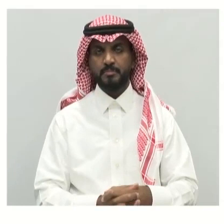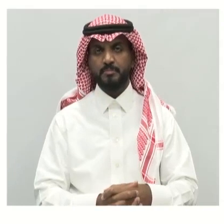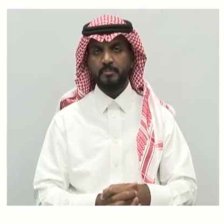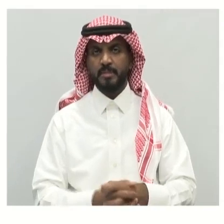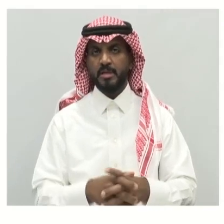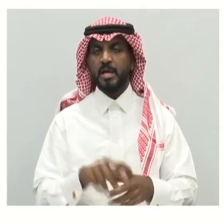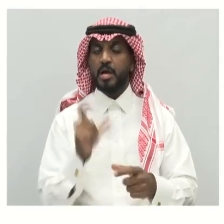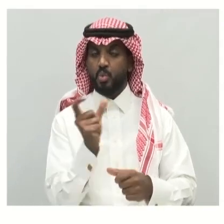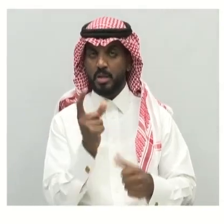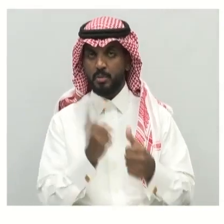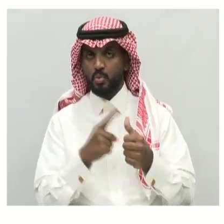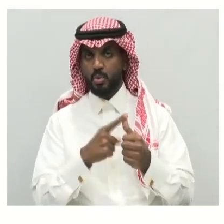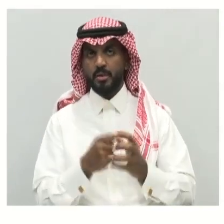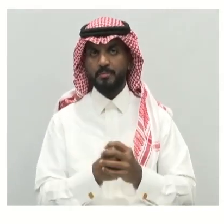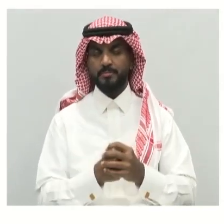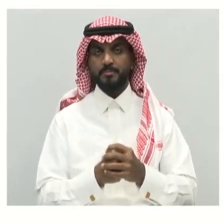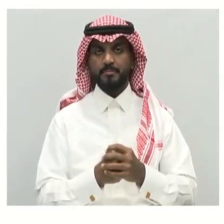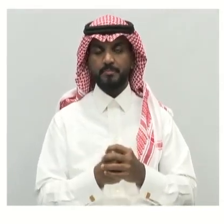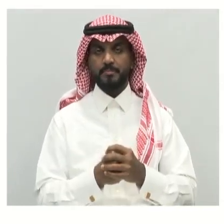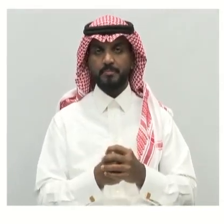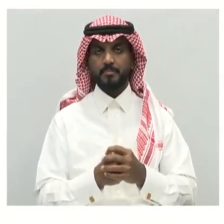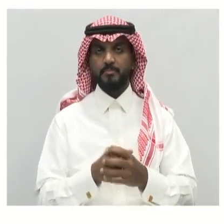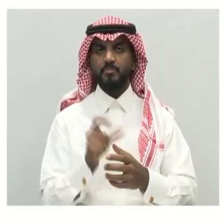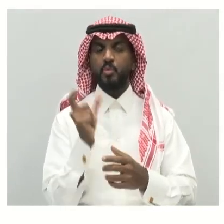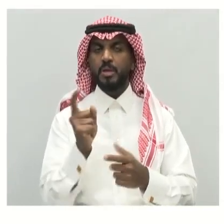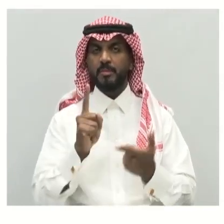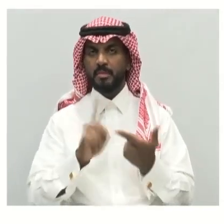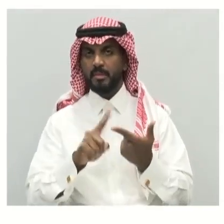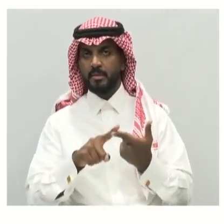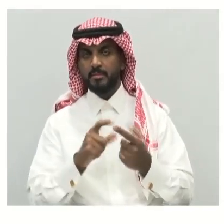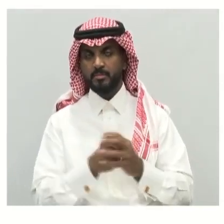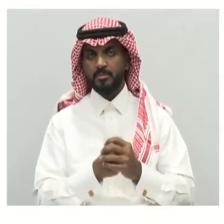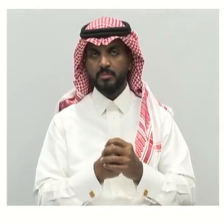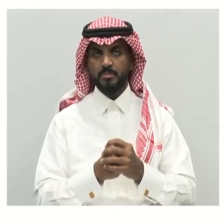شاهدوا الكلمه الاولى والكلمه الثانيه